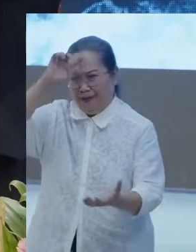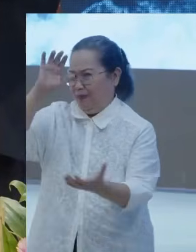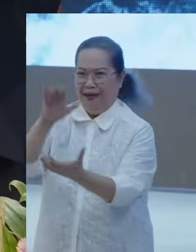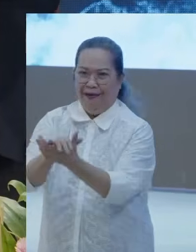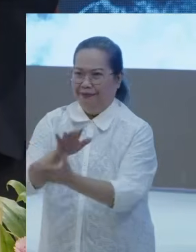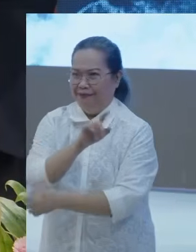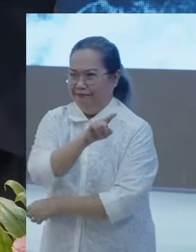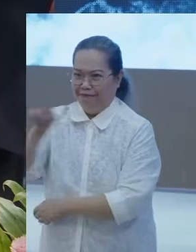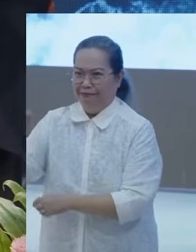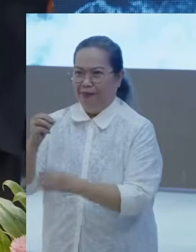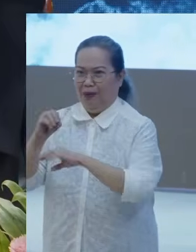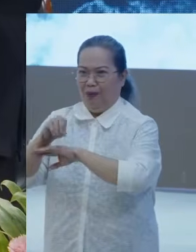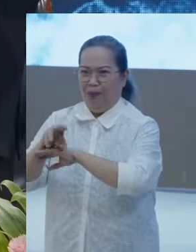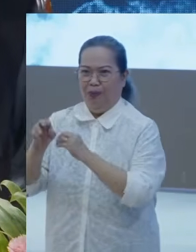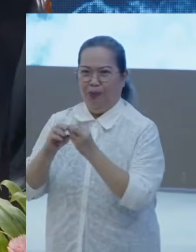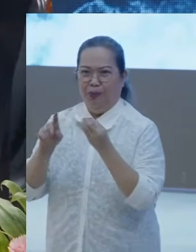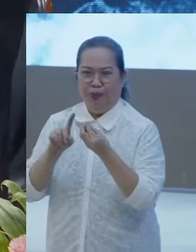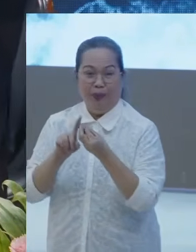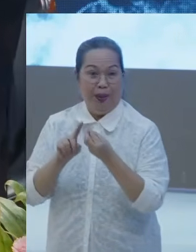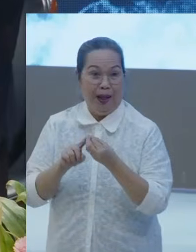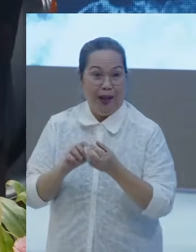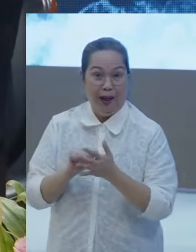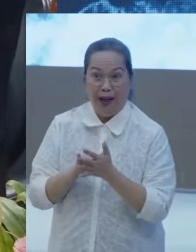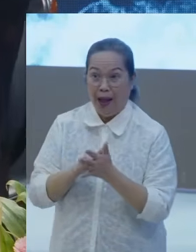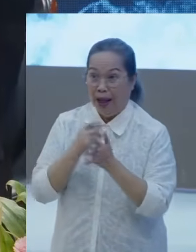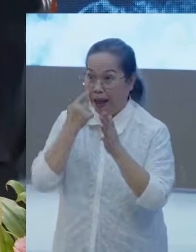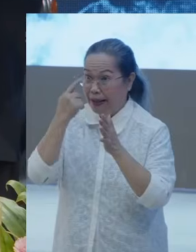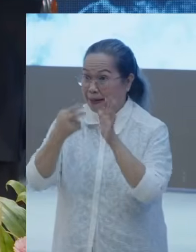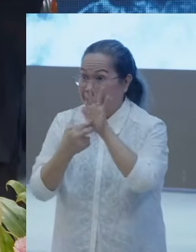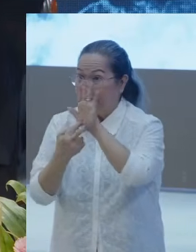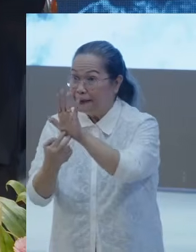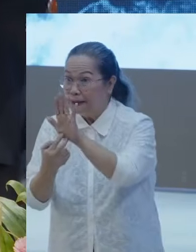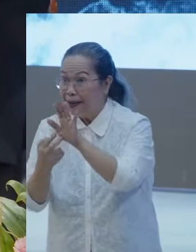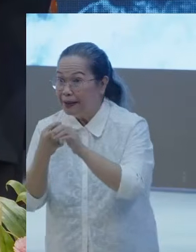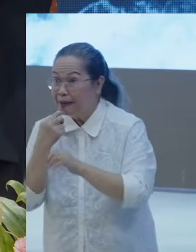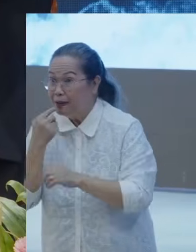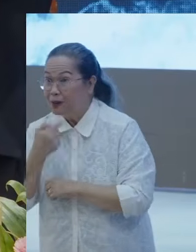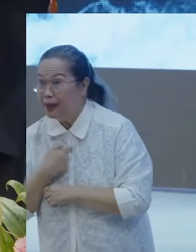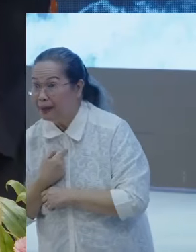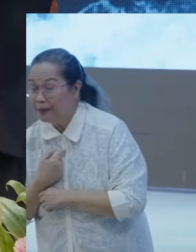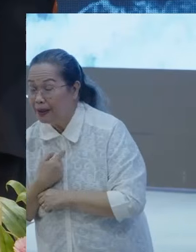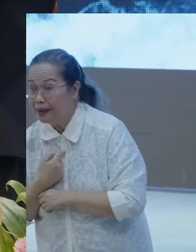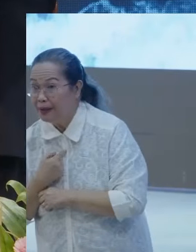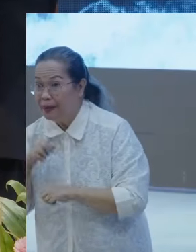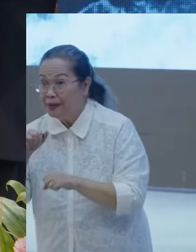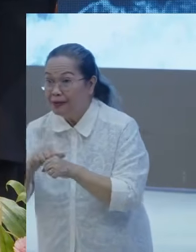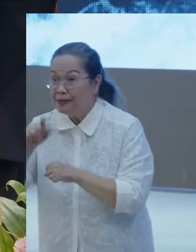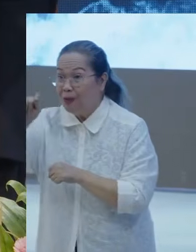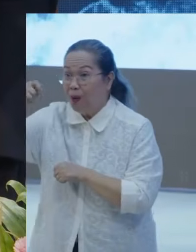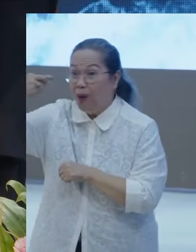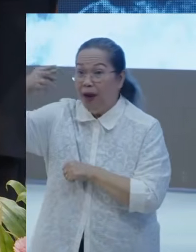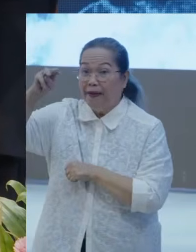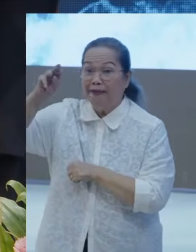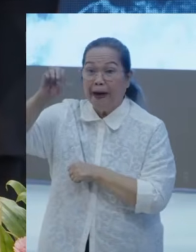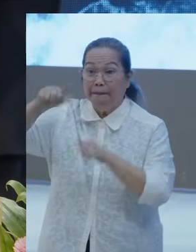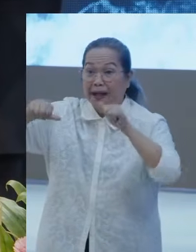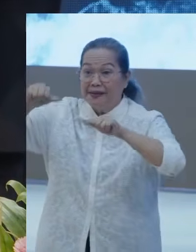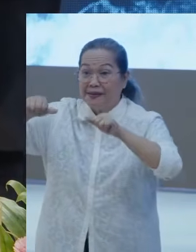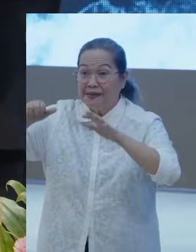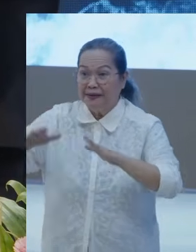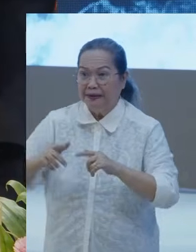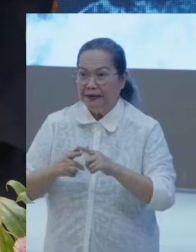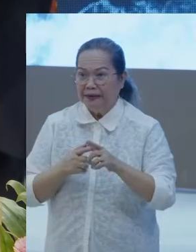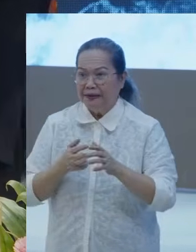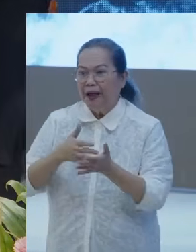maniniwala. Unless you see signs and wonders, you will not believe. Si Thomas po ay merong